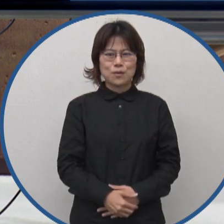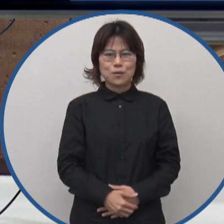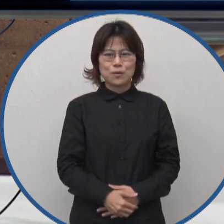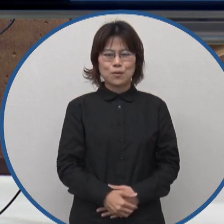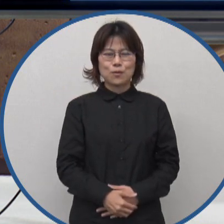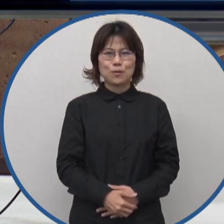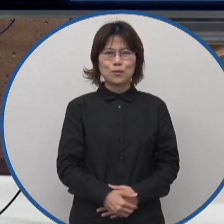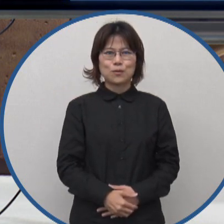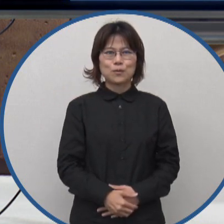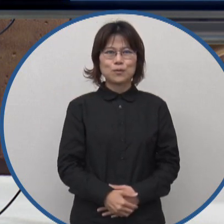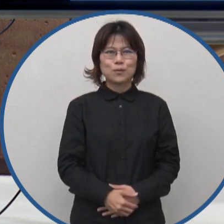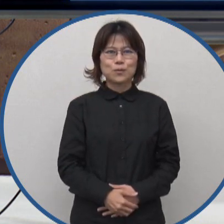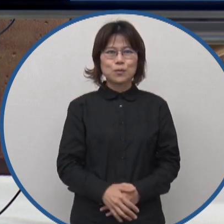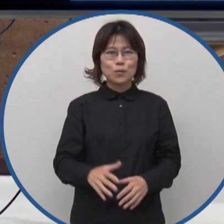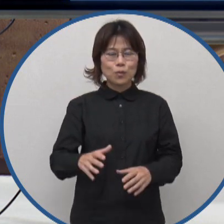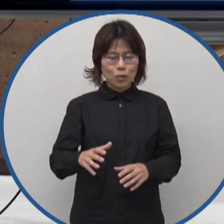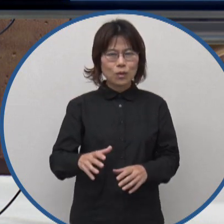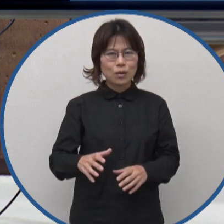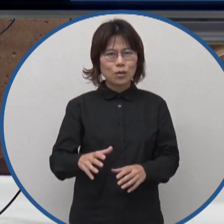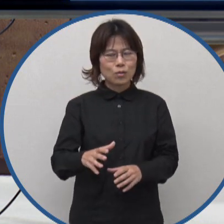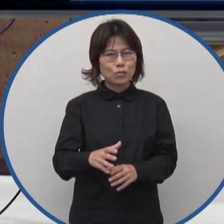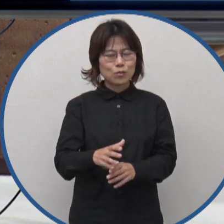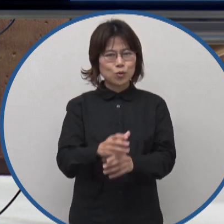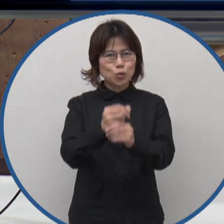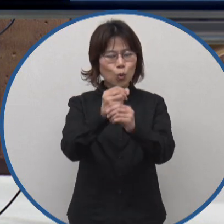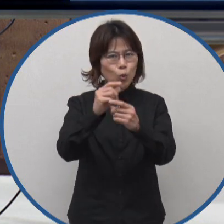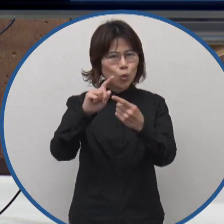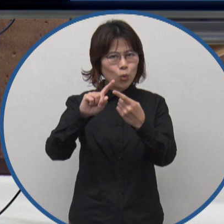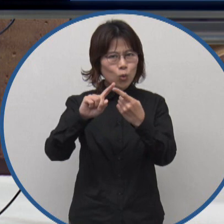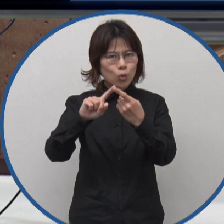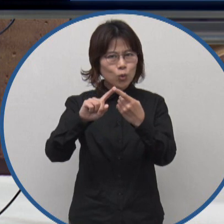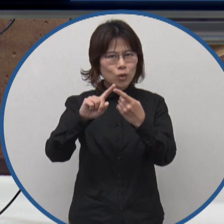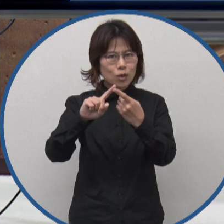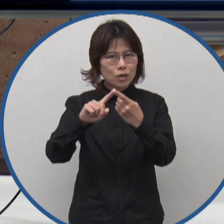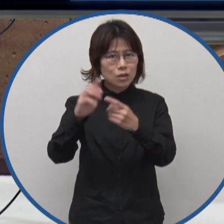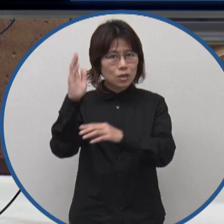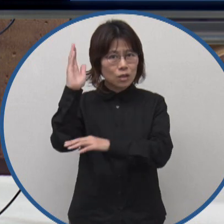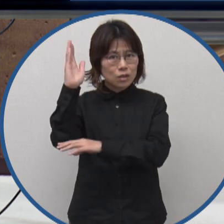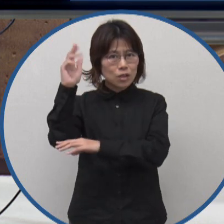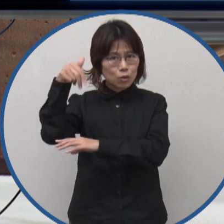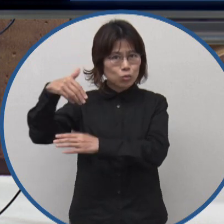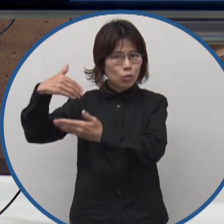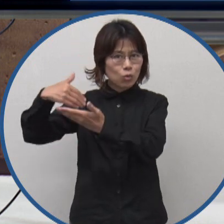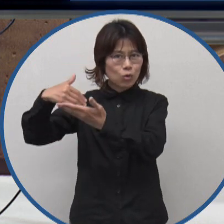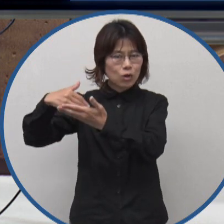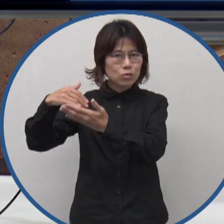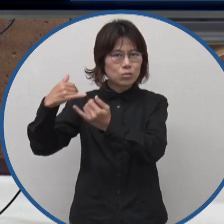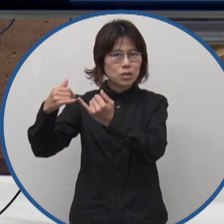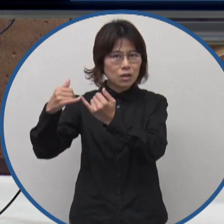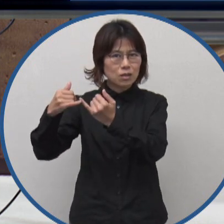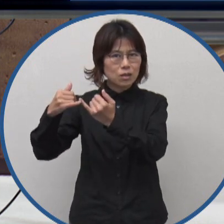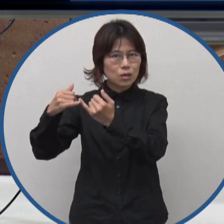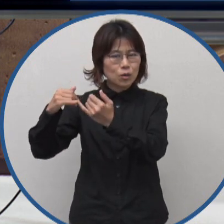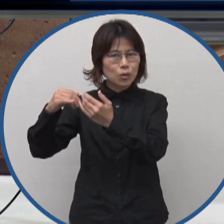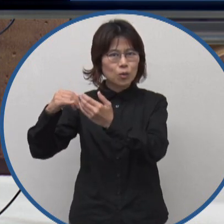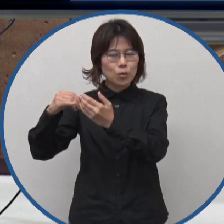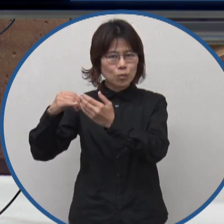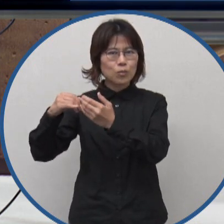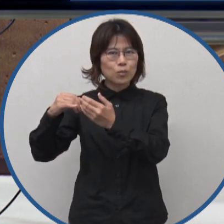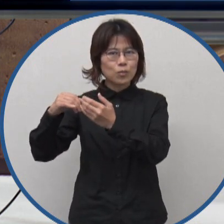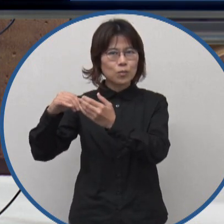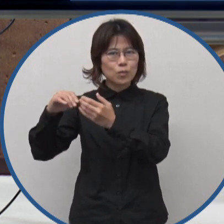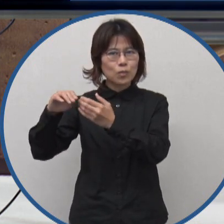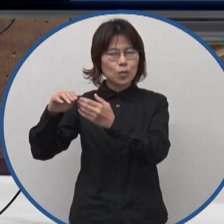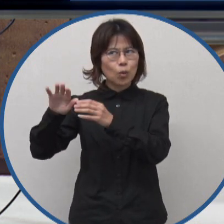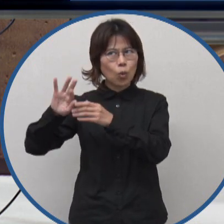あの総合的に、まあ、政府が言っているように、まあ、他の指標はですね、まだ